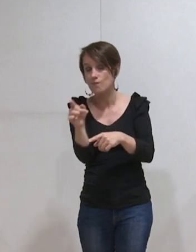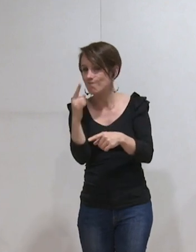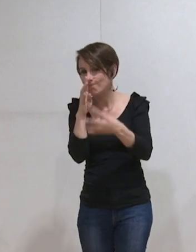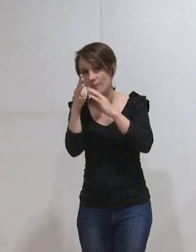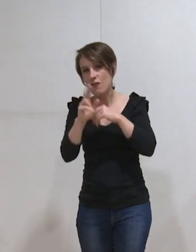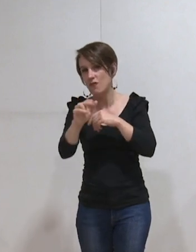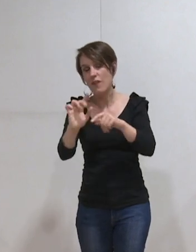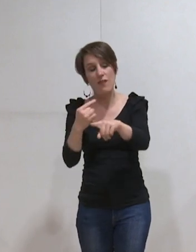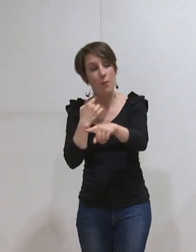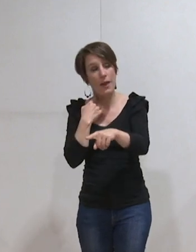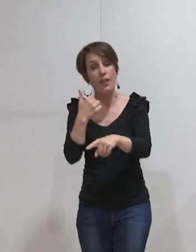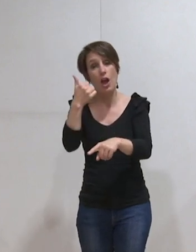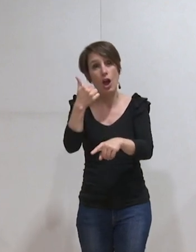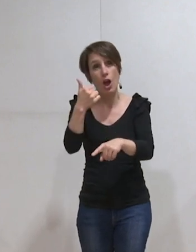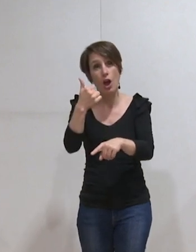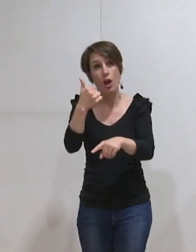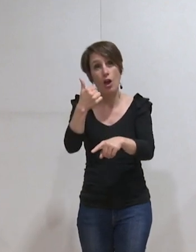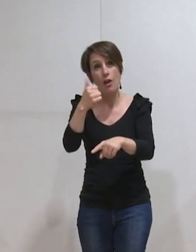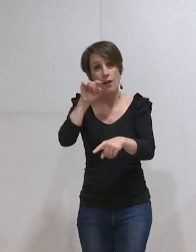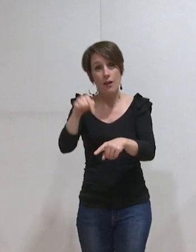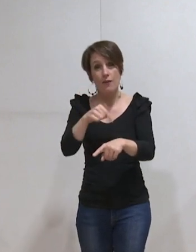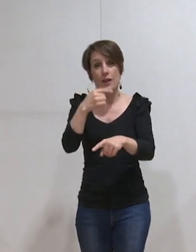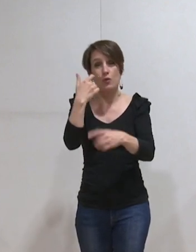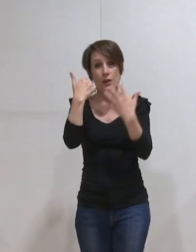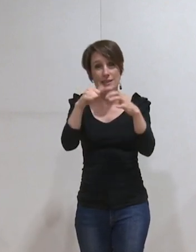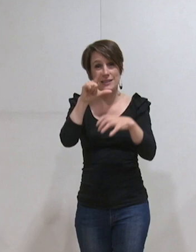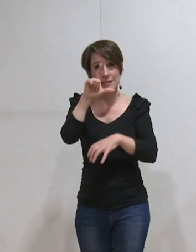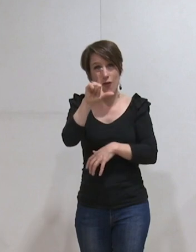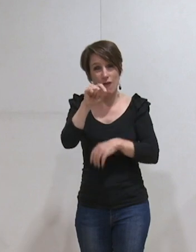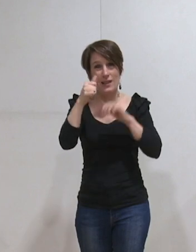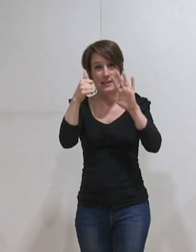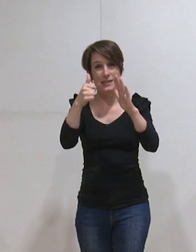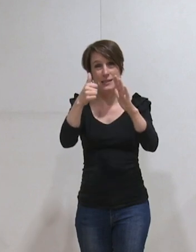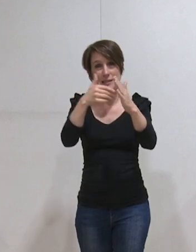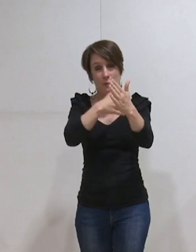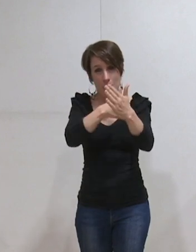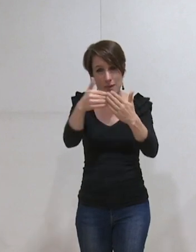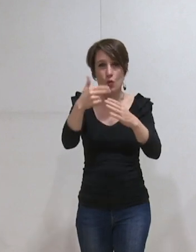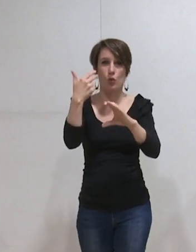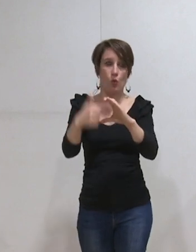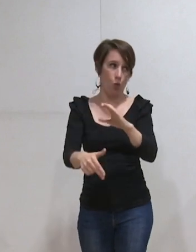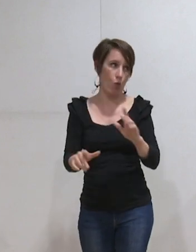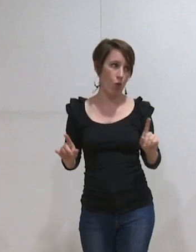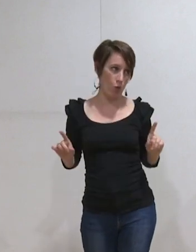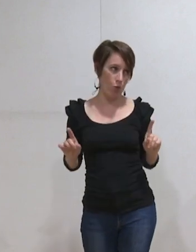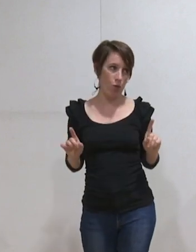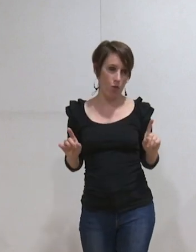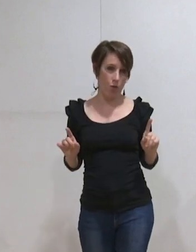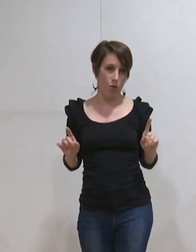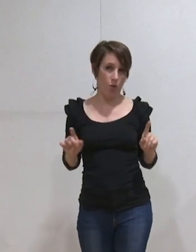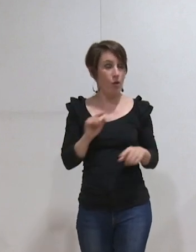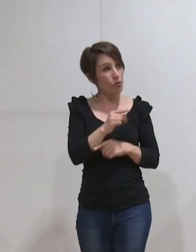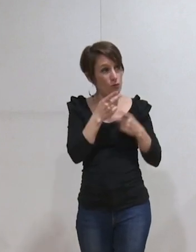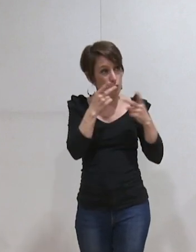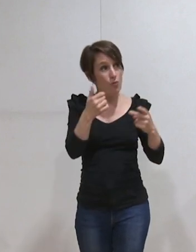1 626000 € après coup après l'annonce de cette prévision de perte